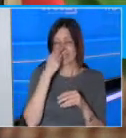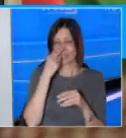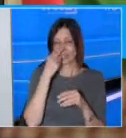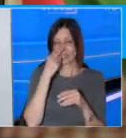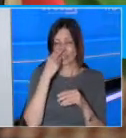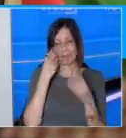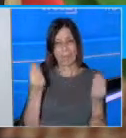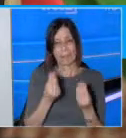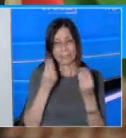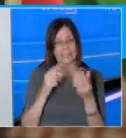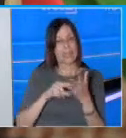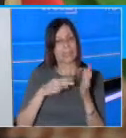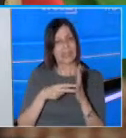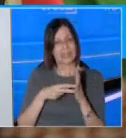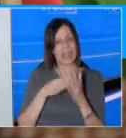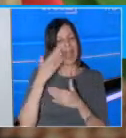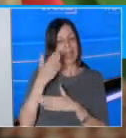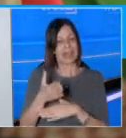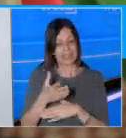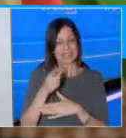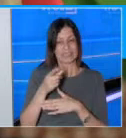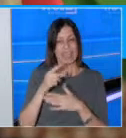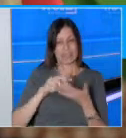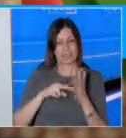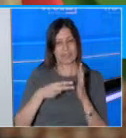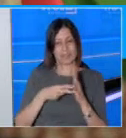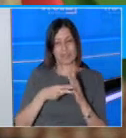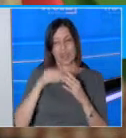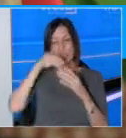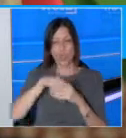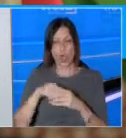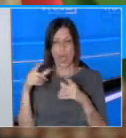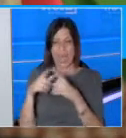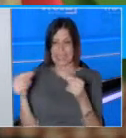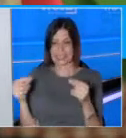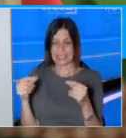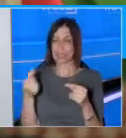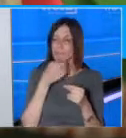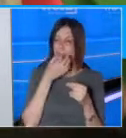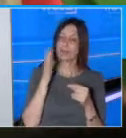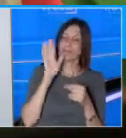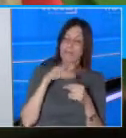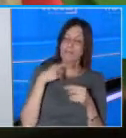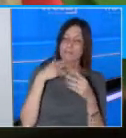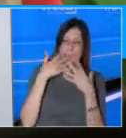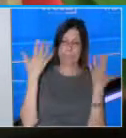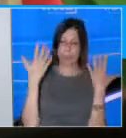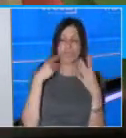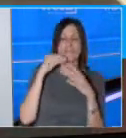באמצעים מדיניים, להכניס את הרגל המדינית לתוך רצועת עזה. כן, דברים שחבורים, ובכל זאת פוליטיקה ביום